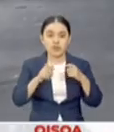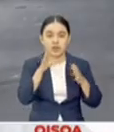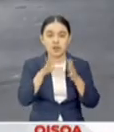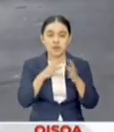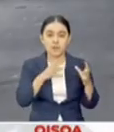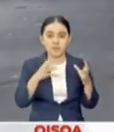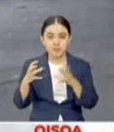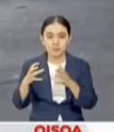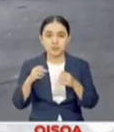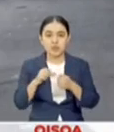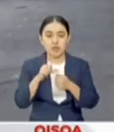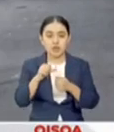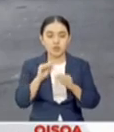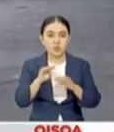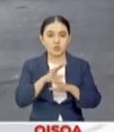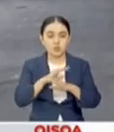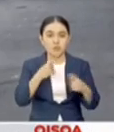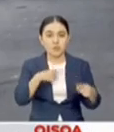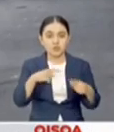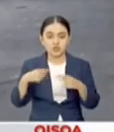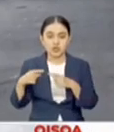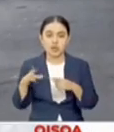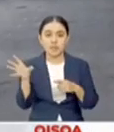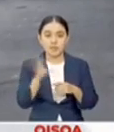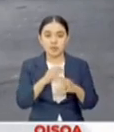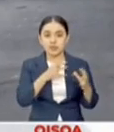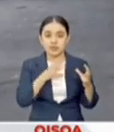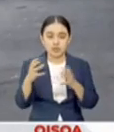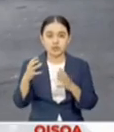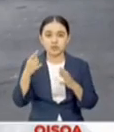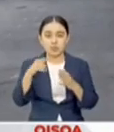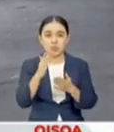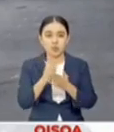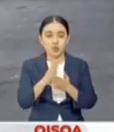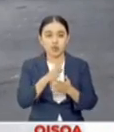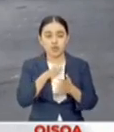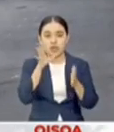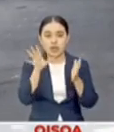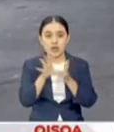uchun zaryadlash alohida o'rnatilmagan. Boshqa barcha avtobus saroylarimizda mavjud bo'lgan